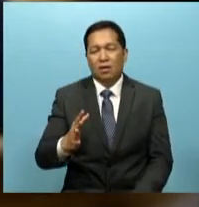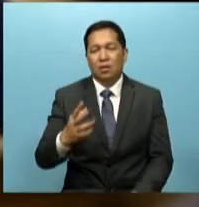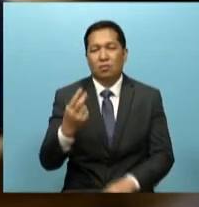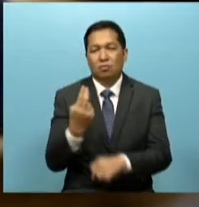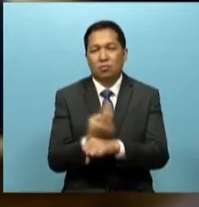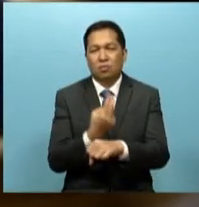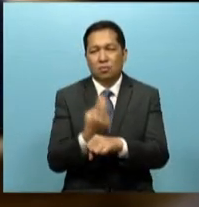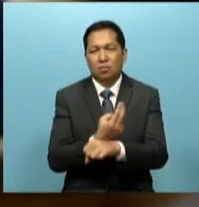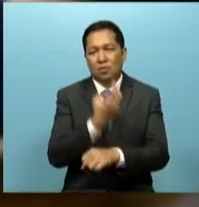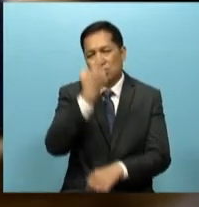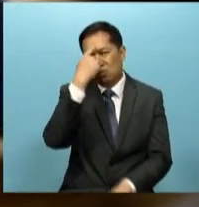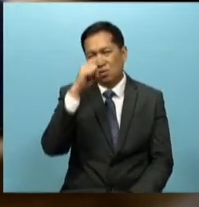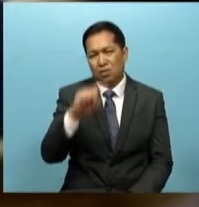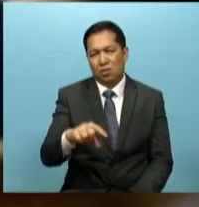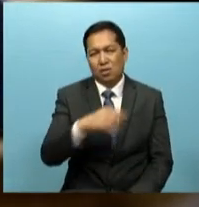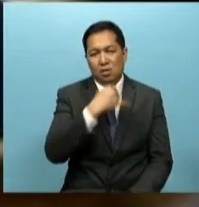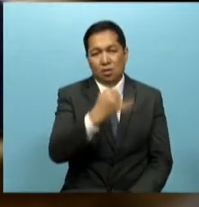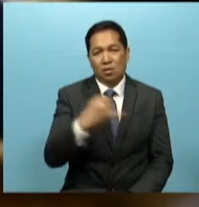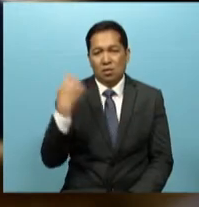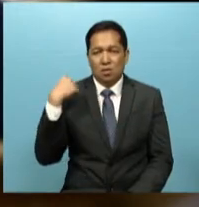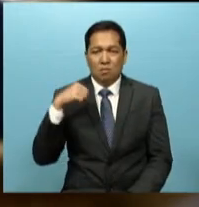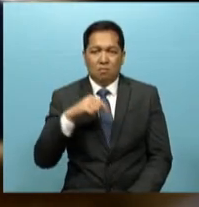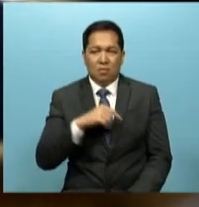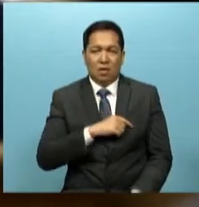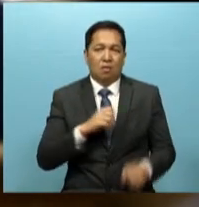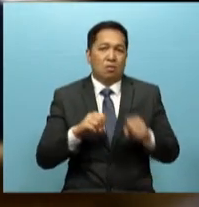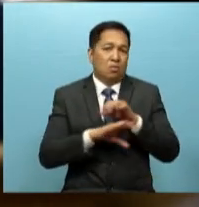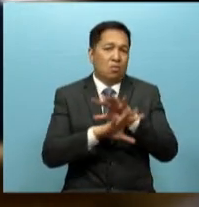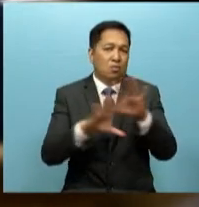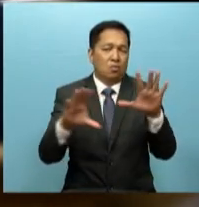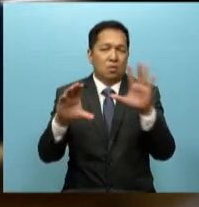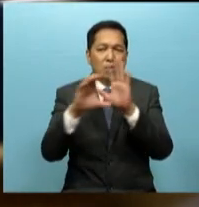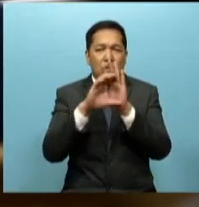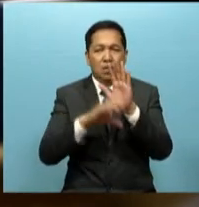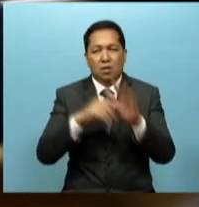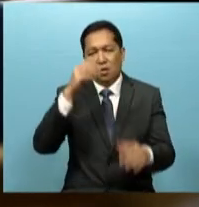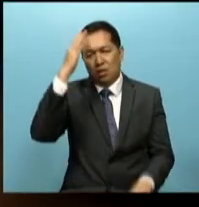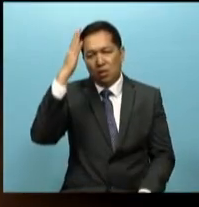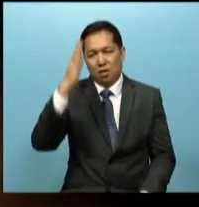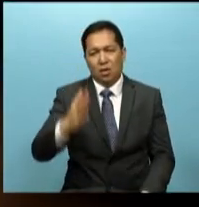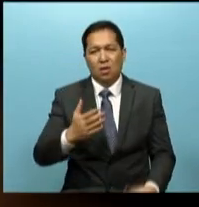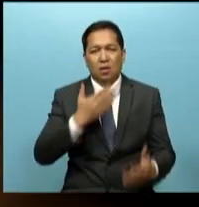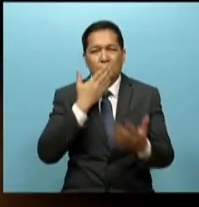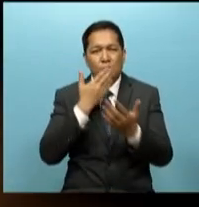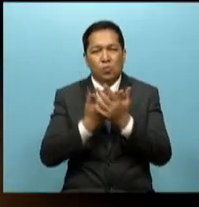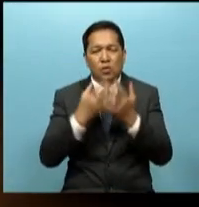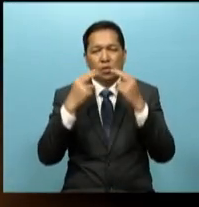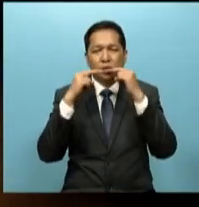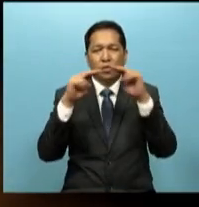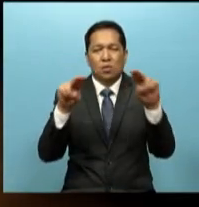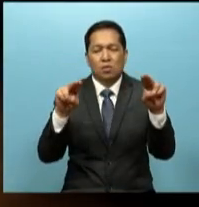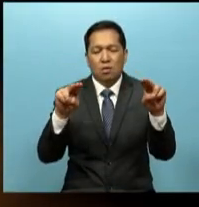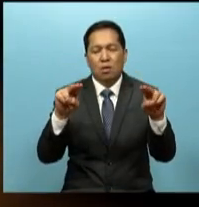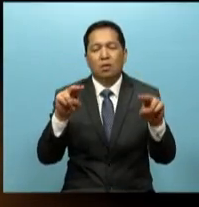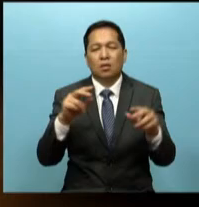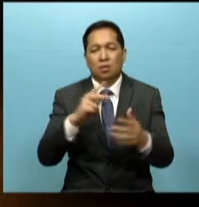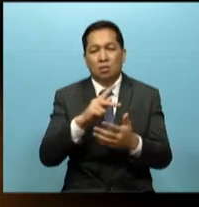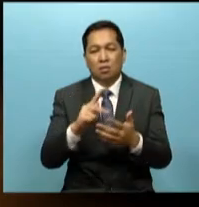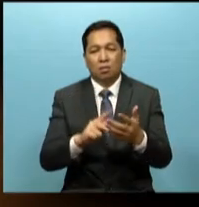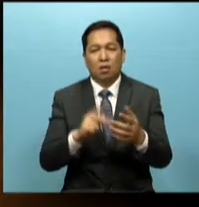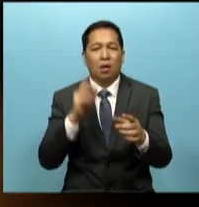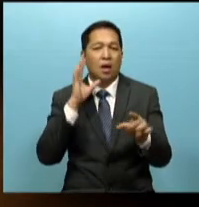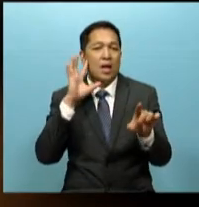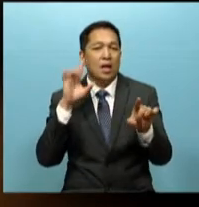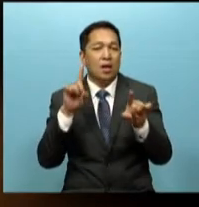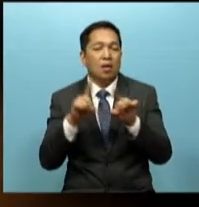and helpers of the church administration in spreading the good news of salvation in this part of the world. Sa panig naman po ng mga kapatid